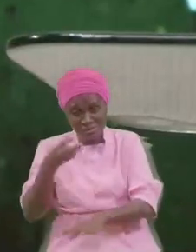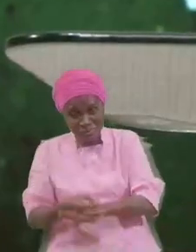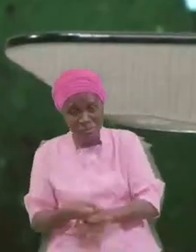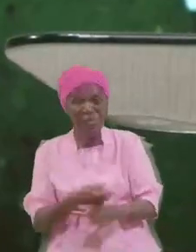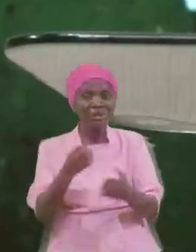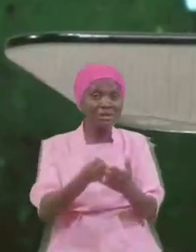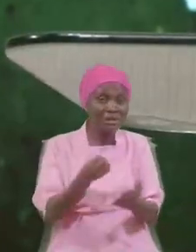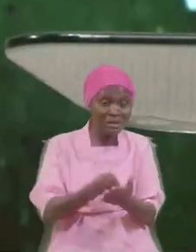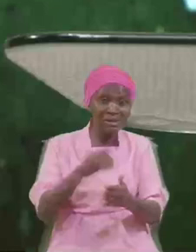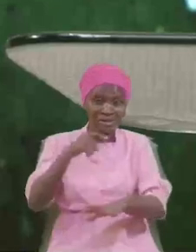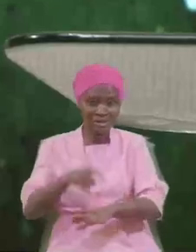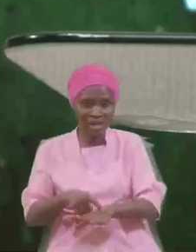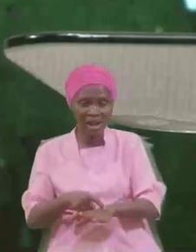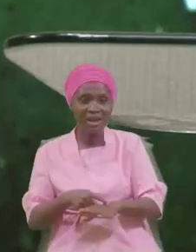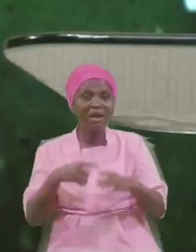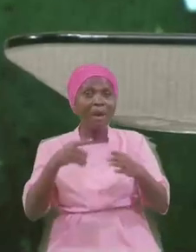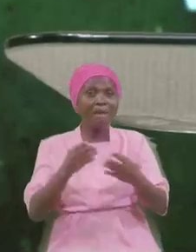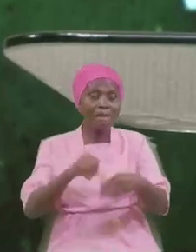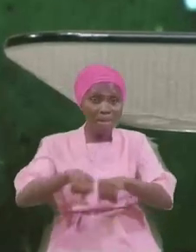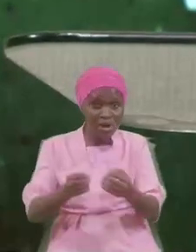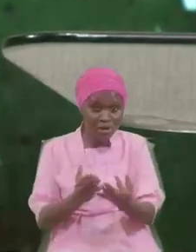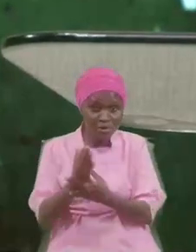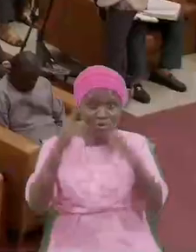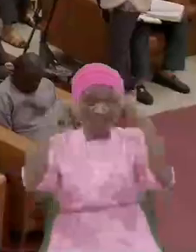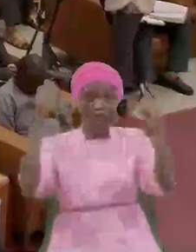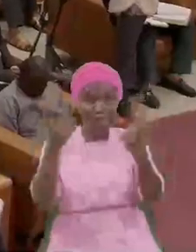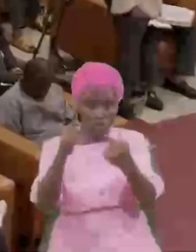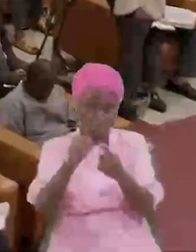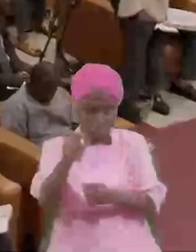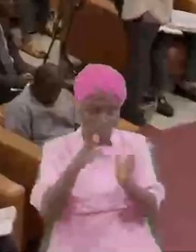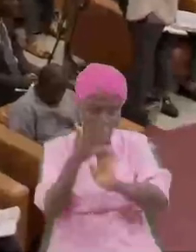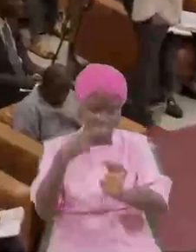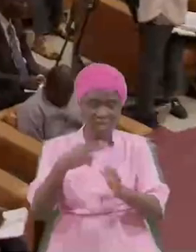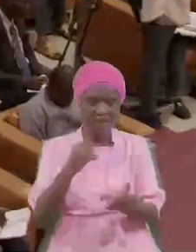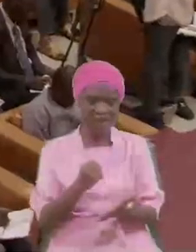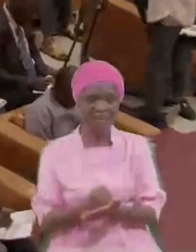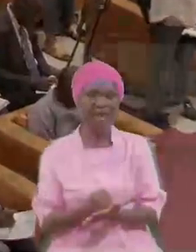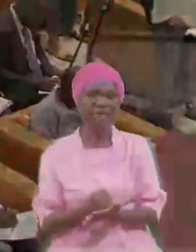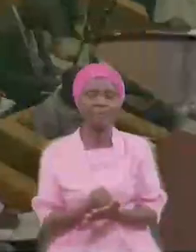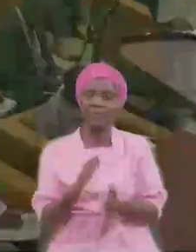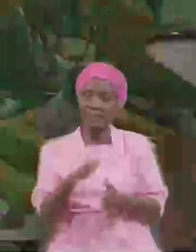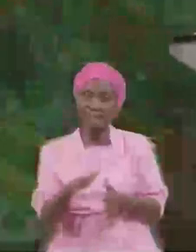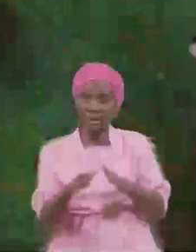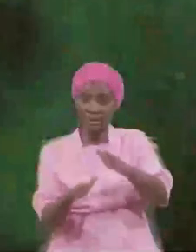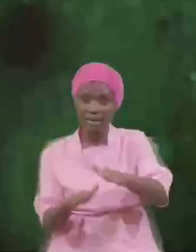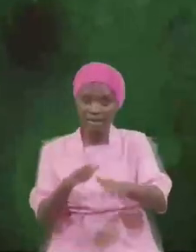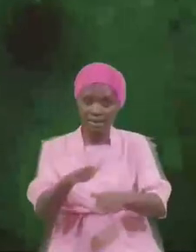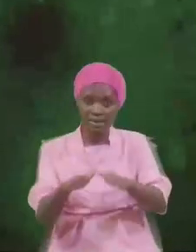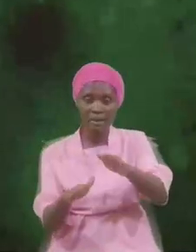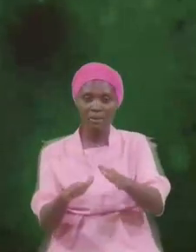nation et dans plusieurs nations, la percée pour vous au nom de Jésus-Christ. Étape par étape.